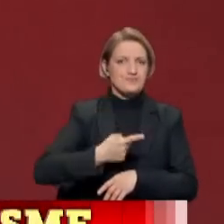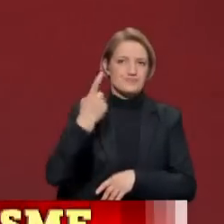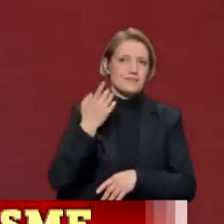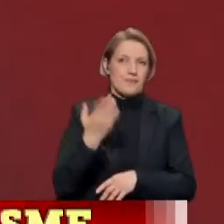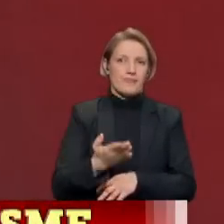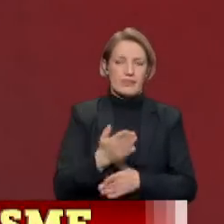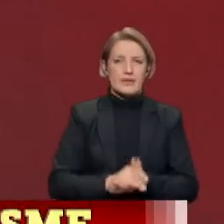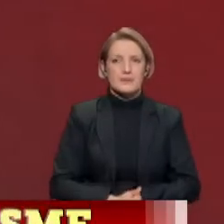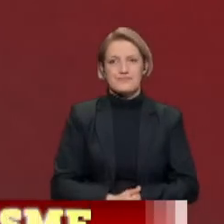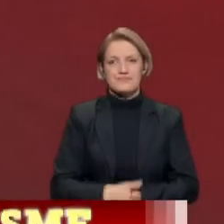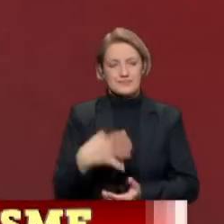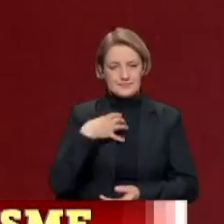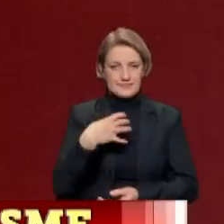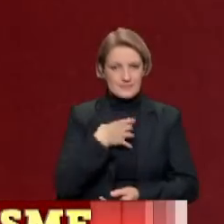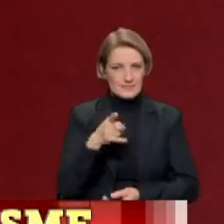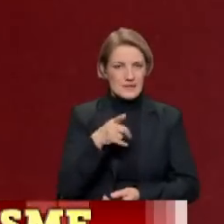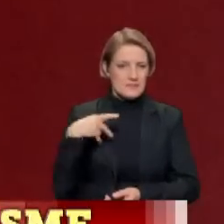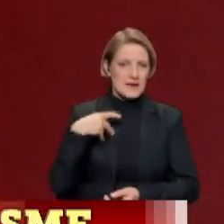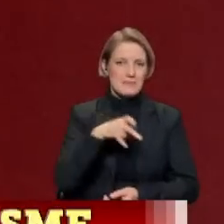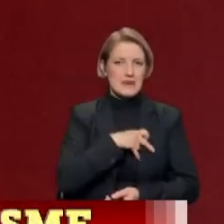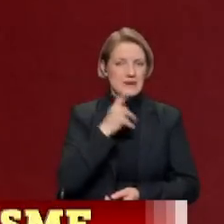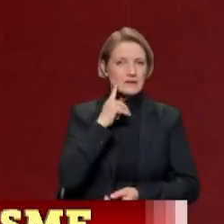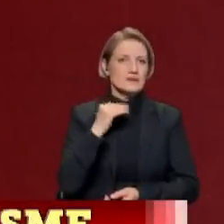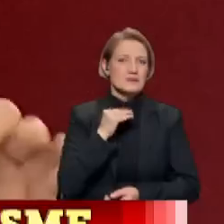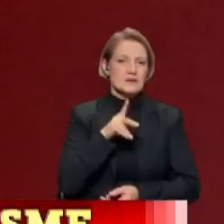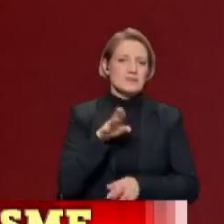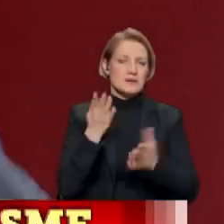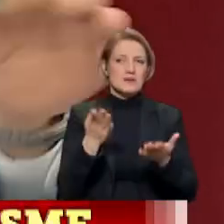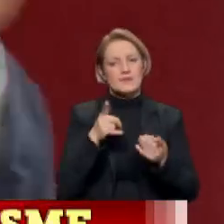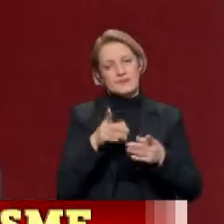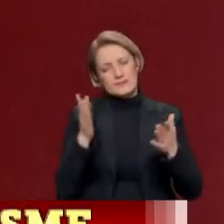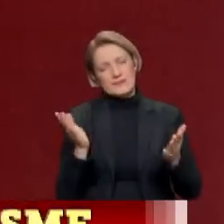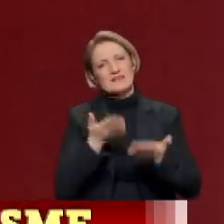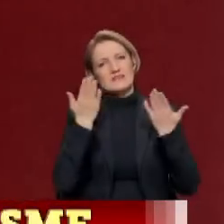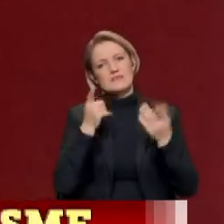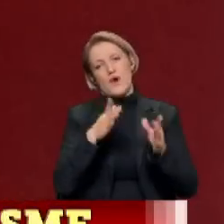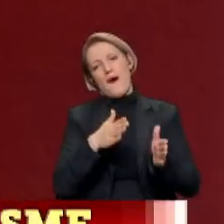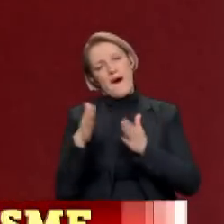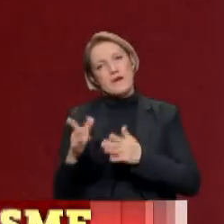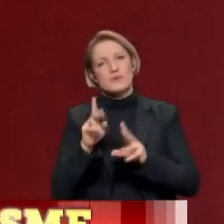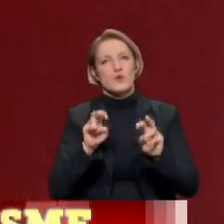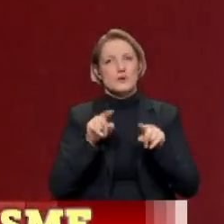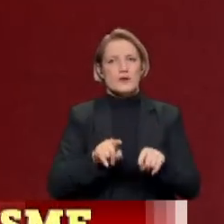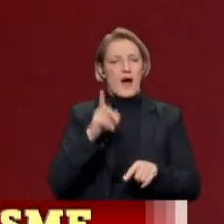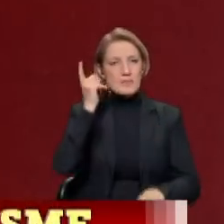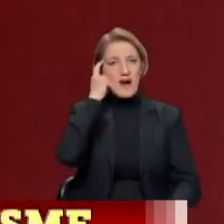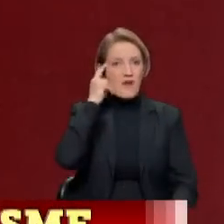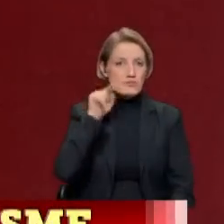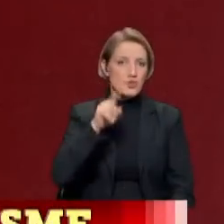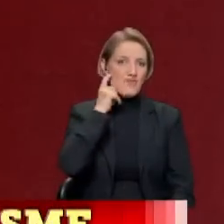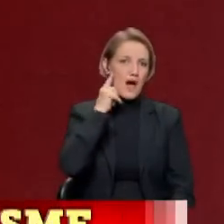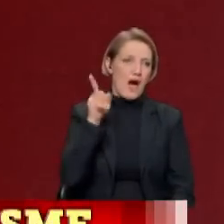Cumhurbaşkanı. Yani kendini Peygamber Efendimiz'e benzetiyor. Bu odur. Bu odur. Neyse bu ayrı bir mesele. Ama kafa bu kafa